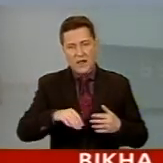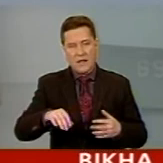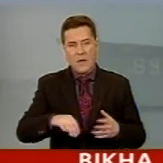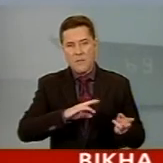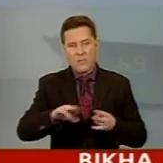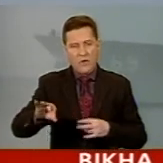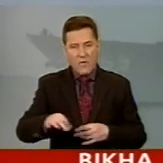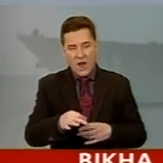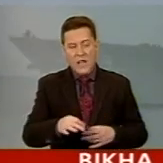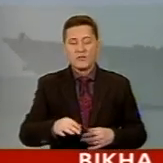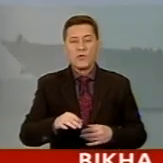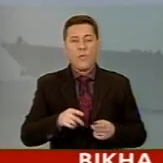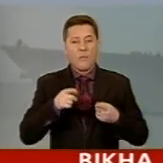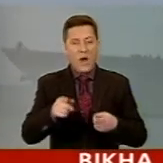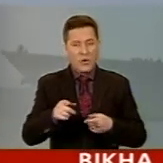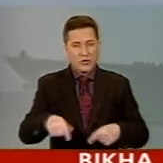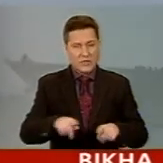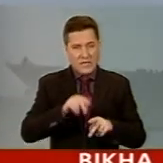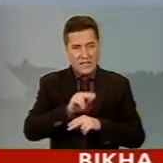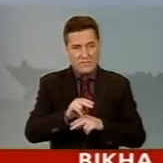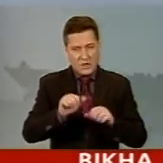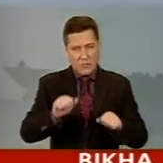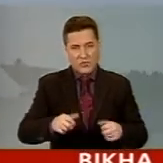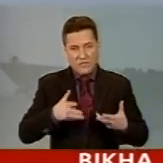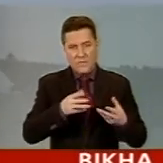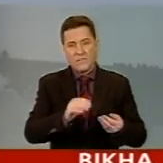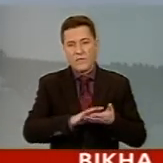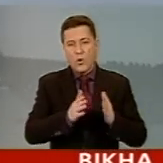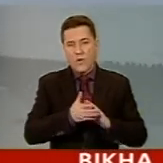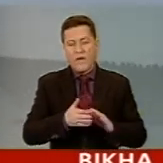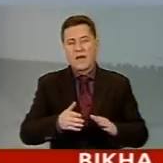погрожує. Такі навчання можуть серйозно вплинути на врегулювання ситуації в Україні.